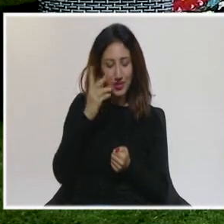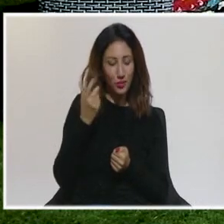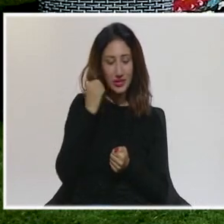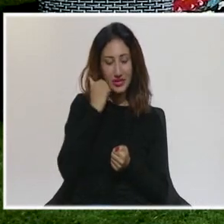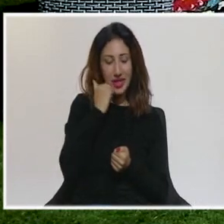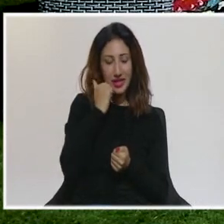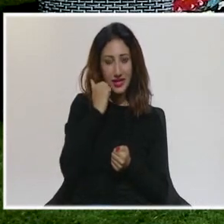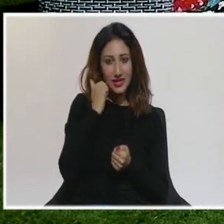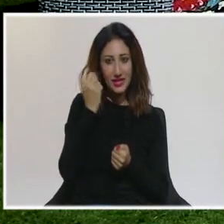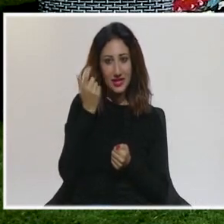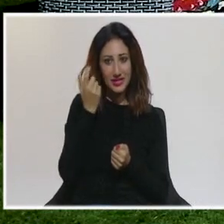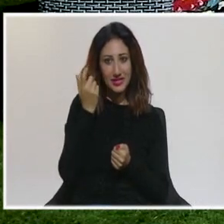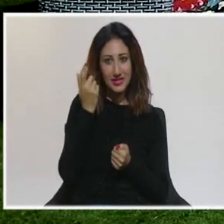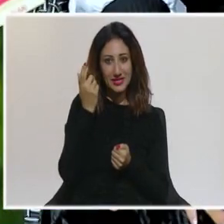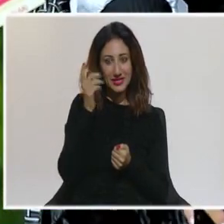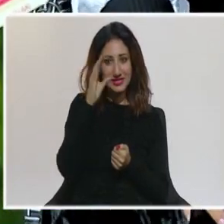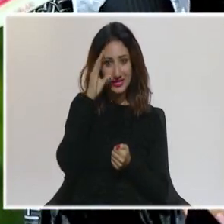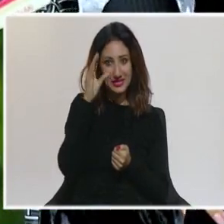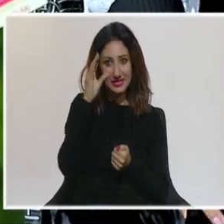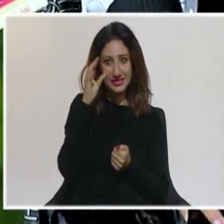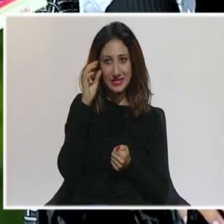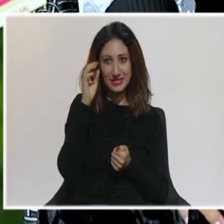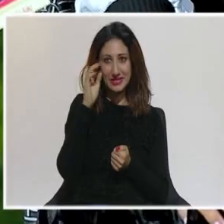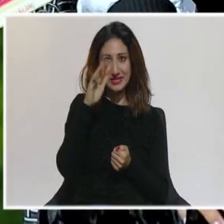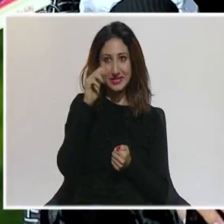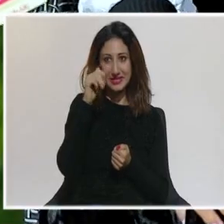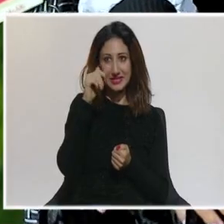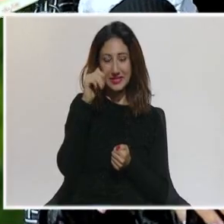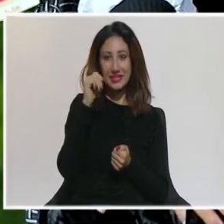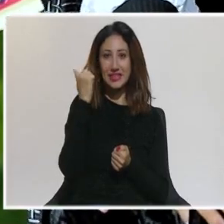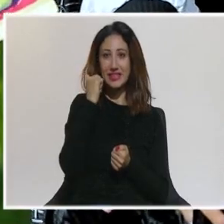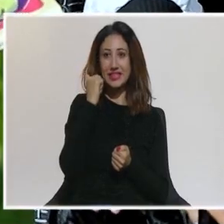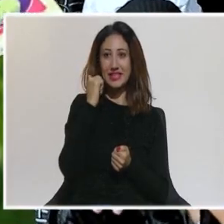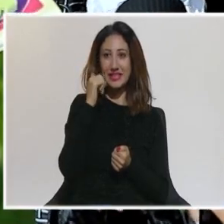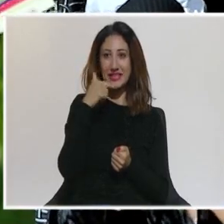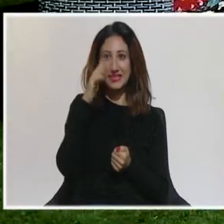ليه؟ وجده جده حبيبك اهلاويه. تعالي لعمو يا بنتي.